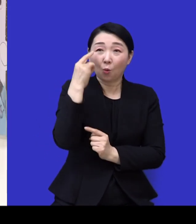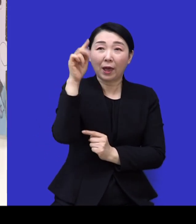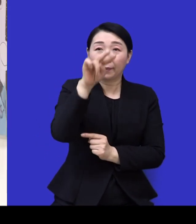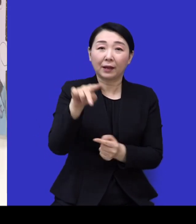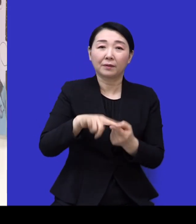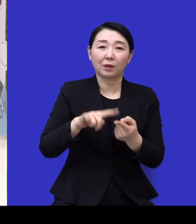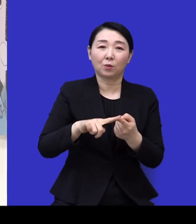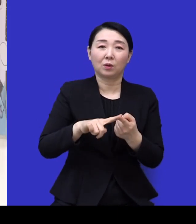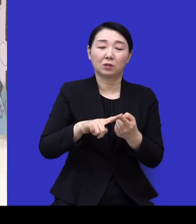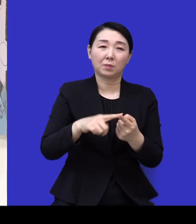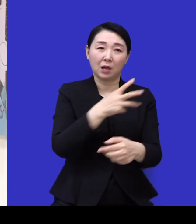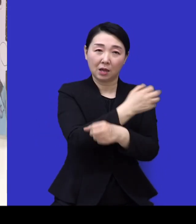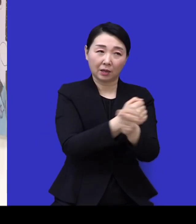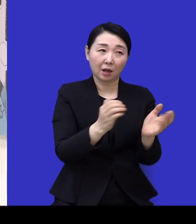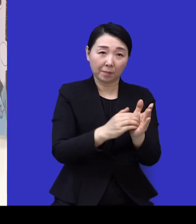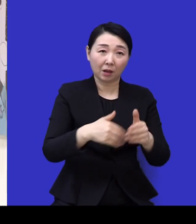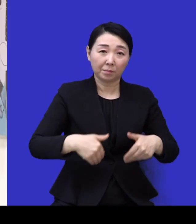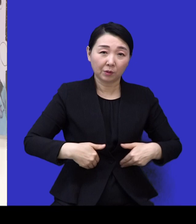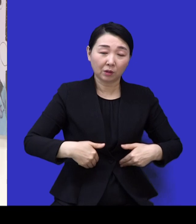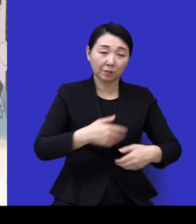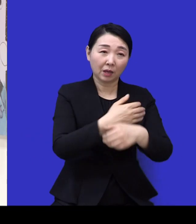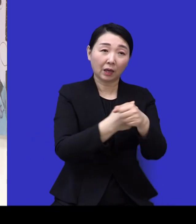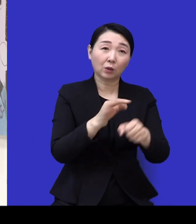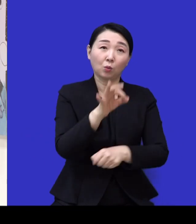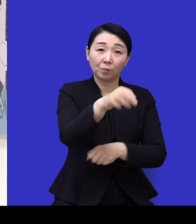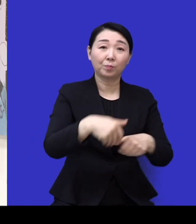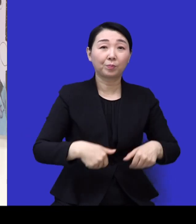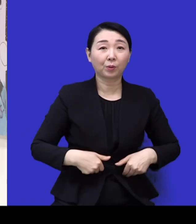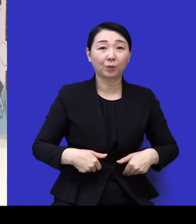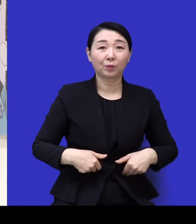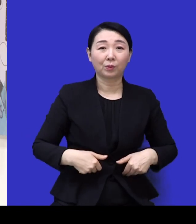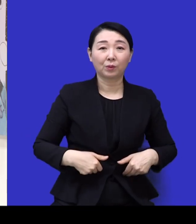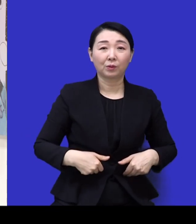두 달이 비어서 예. 계약을 하려면 계약금을 내라고 그러는데